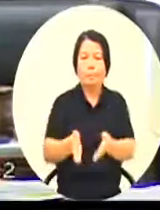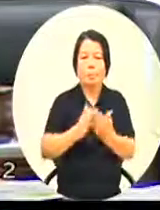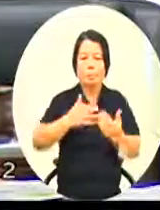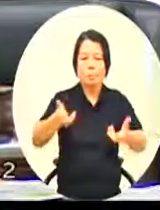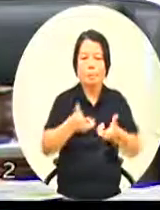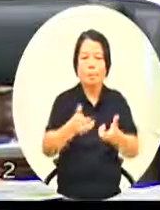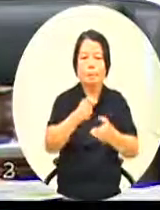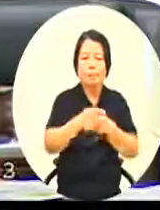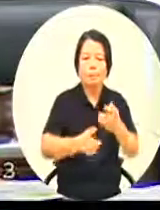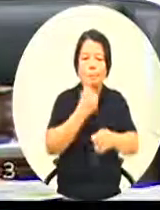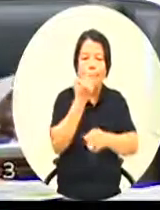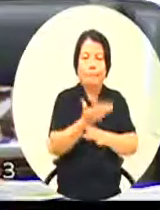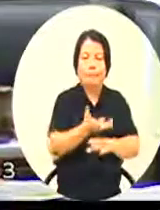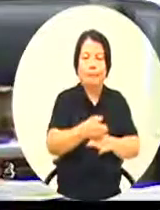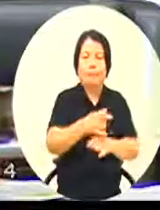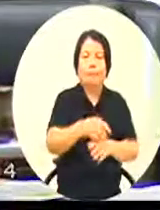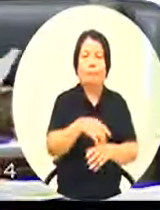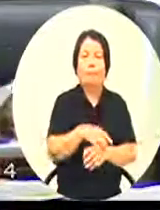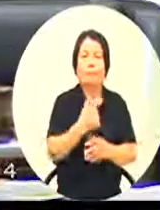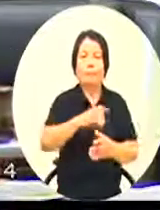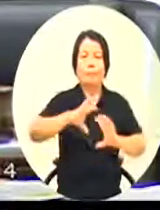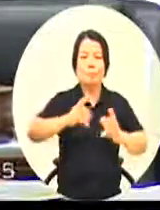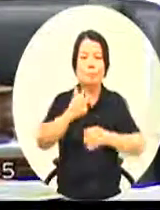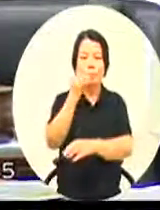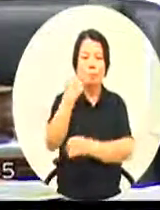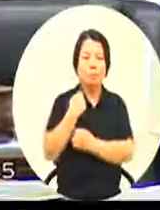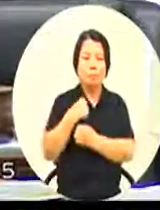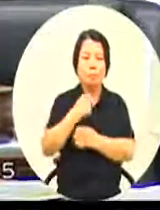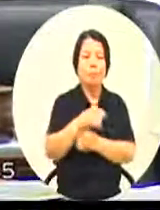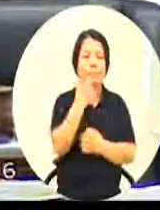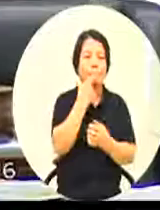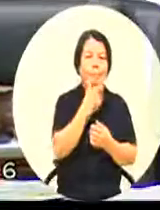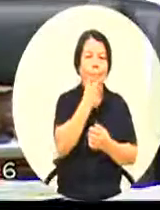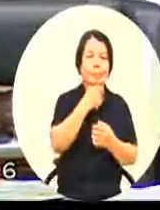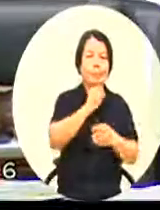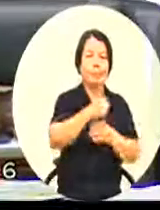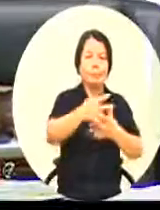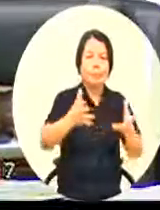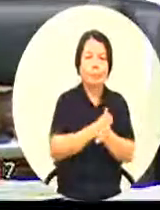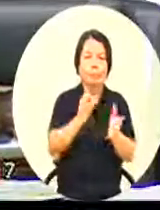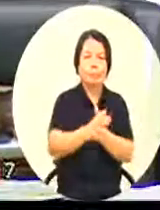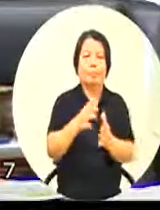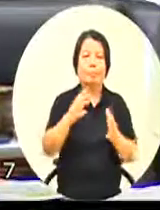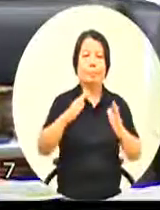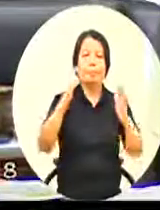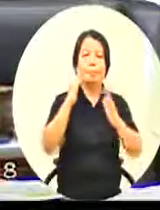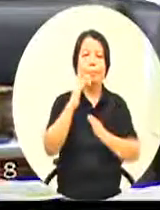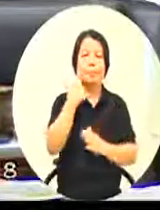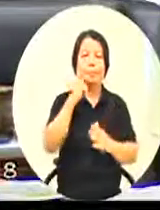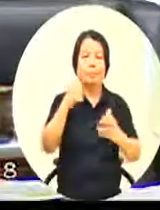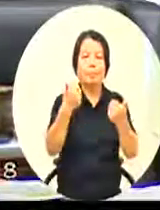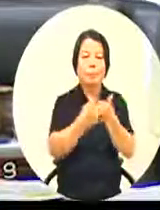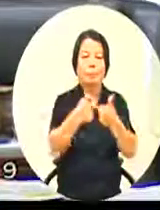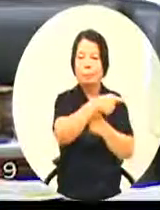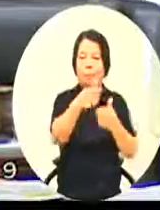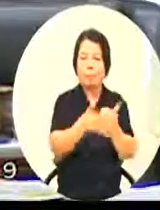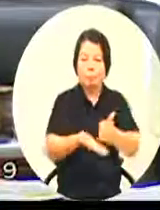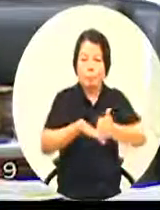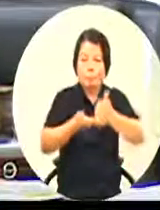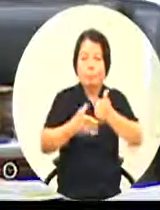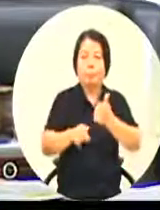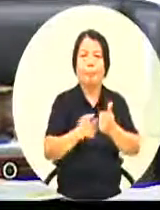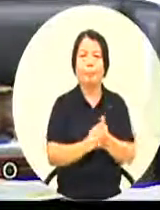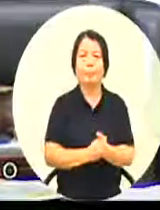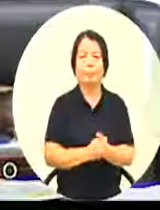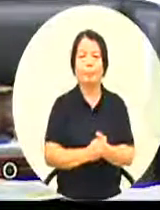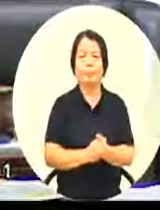人，他们真的很辛苦，包括国军啊、慈善团体啦、啊、家长会等等，哦，都是我们尊敬的